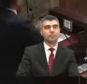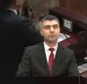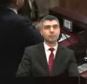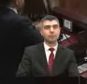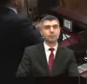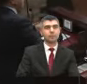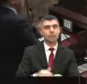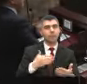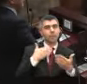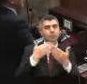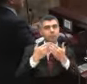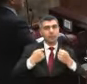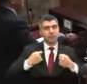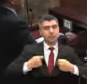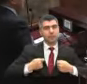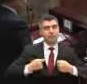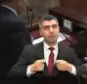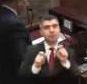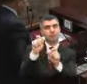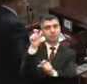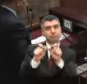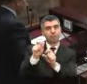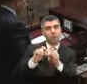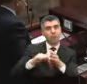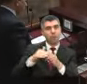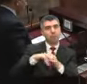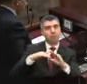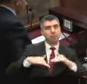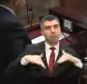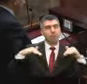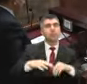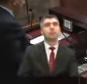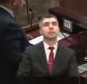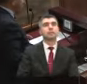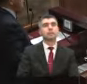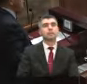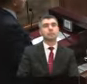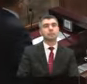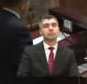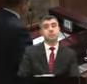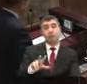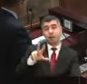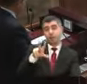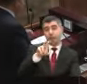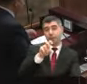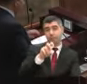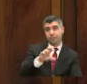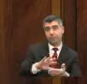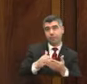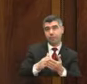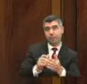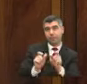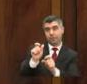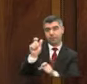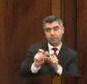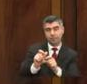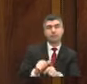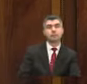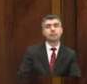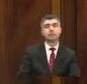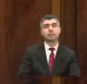شكرا السيد الرئيس، السيدات والسادة النواب المحترمين. كما تعلمون السيدات والسادة النائبات والنواب المحترمون،